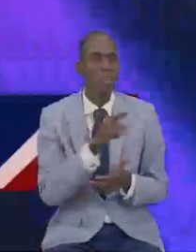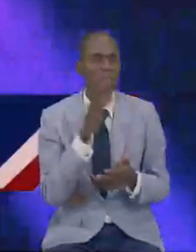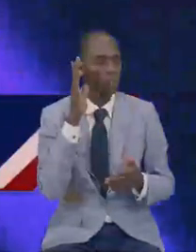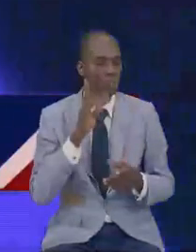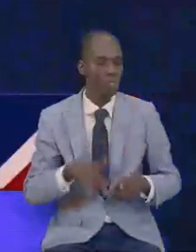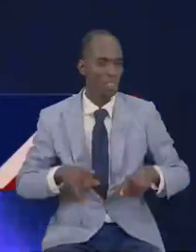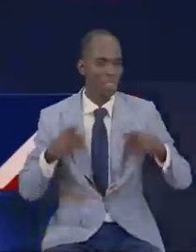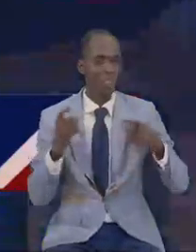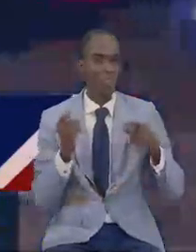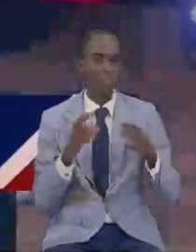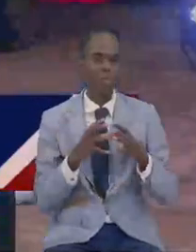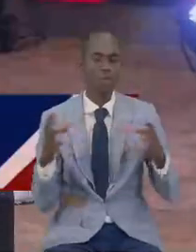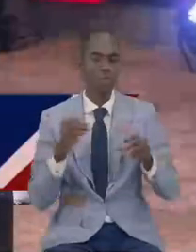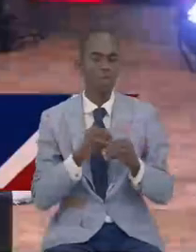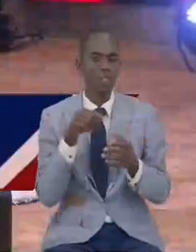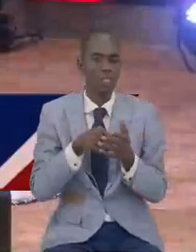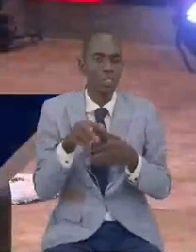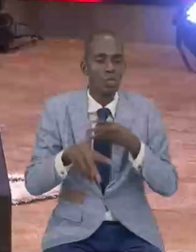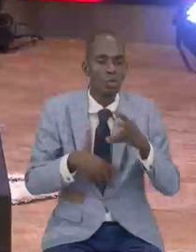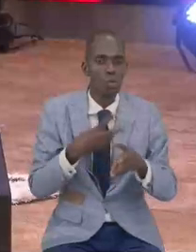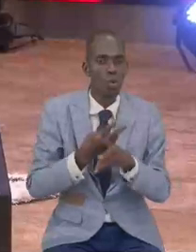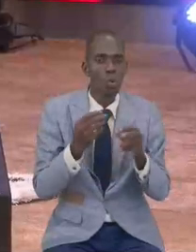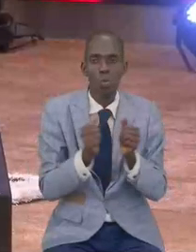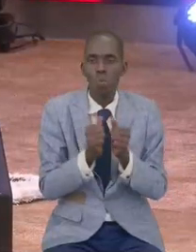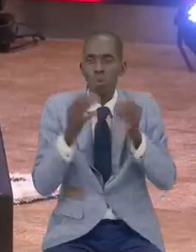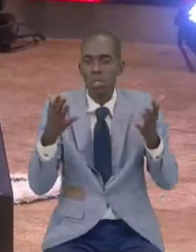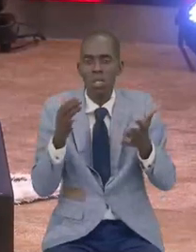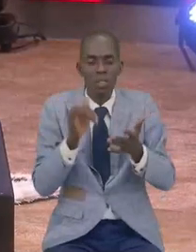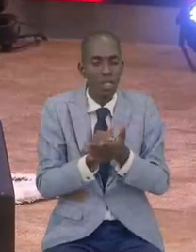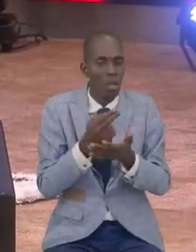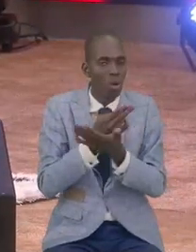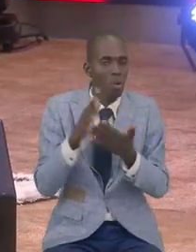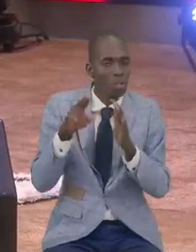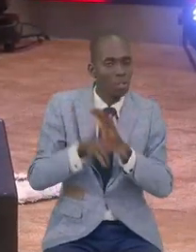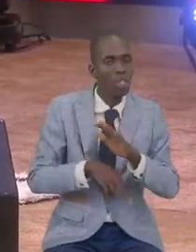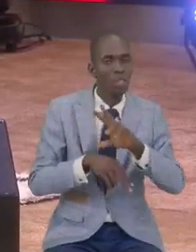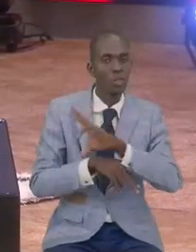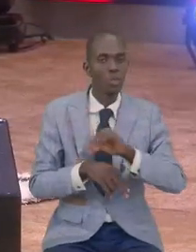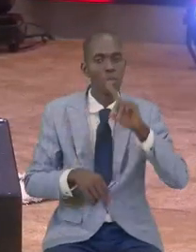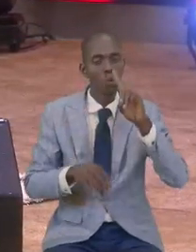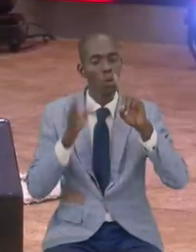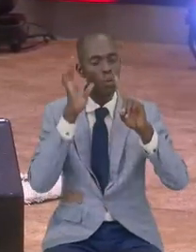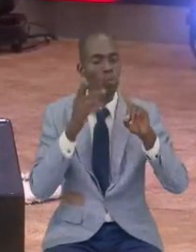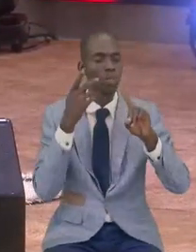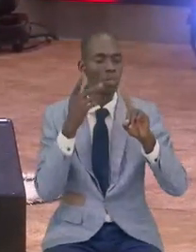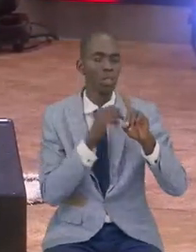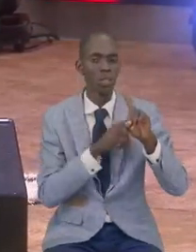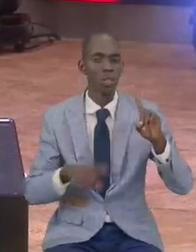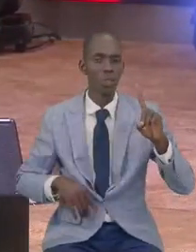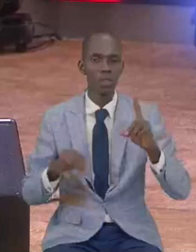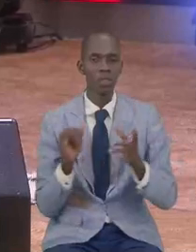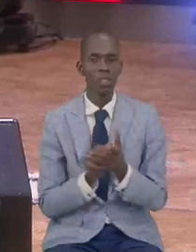monde et la personne n'a pas la connaissance de la sainteté, parce que sans la sanctification, personne ne verra le Seigneur. Cela n'est pas bon.